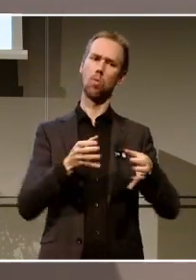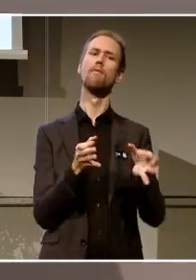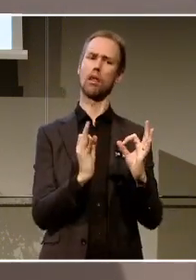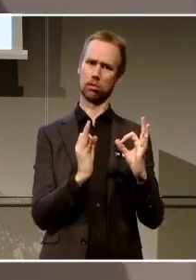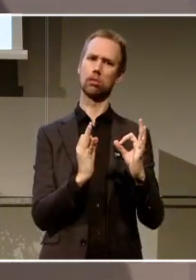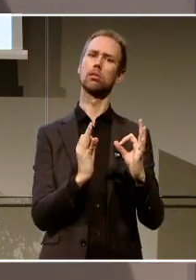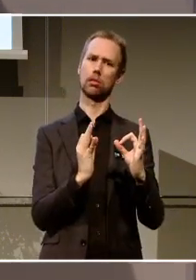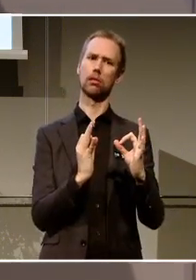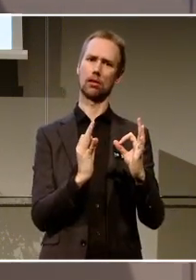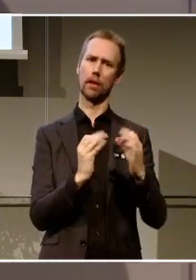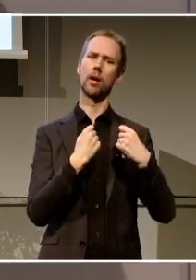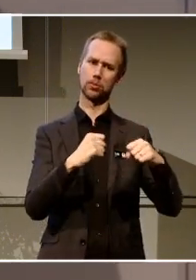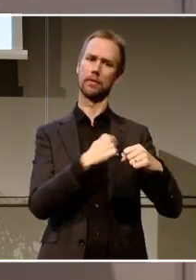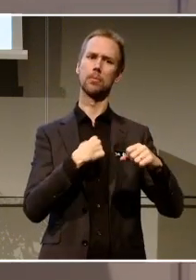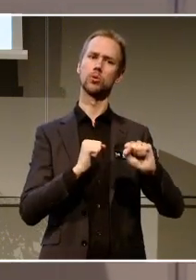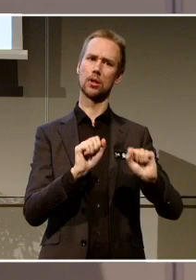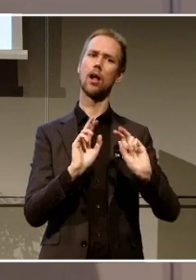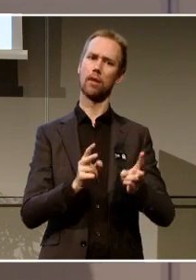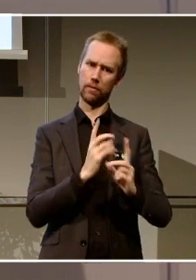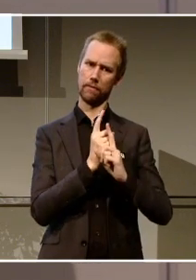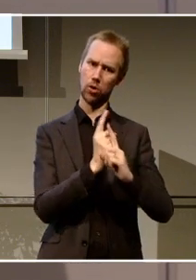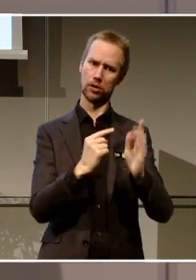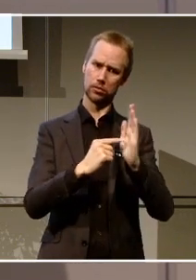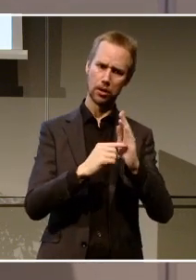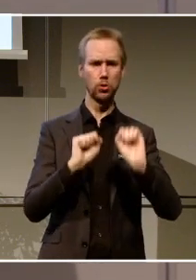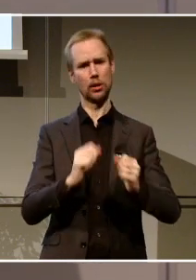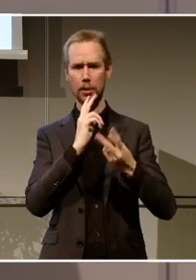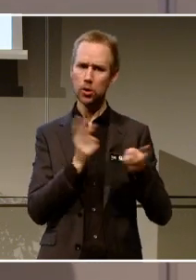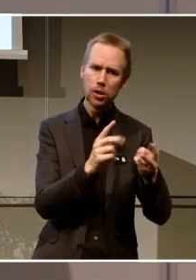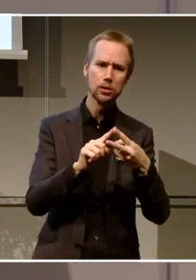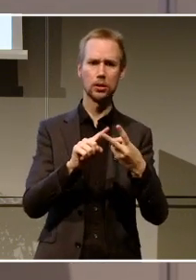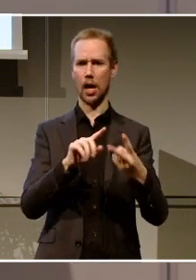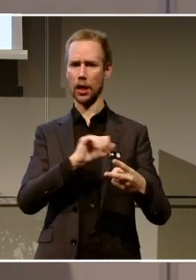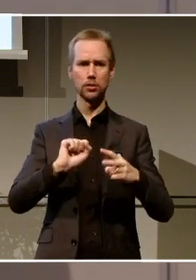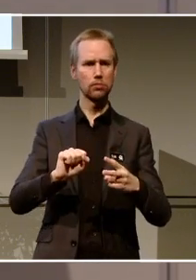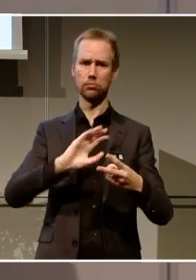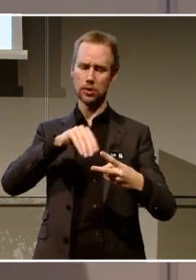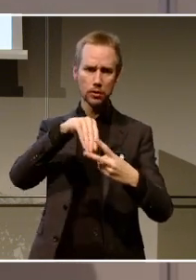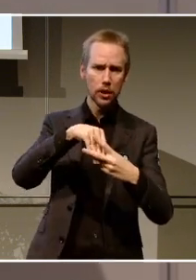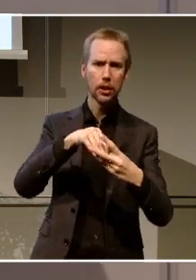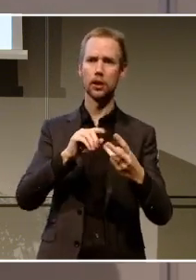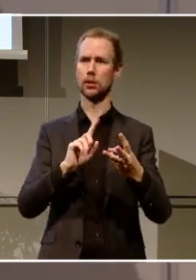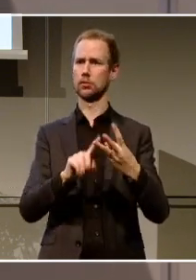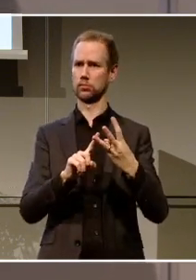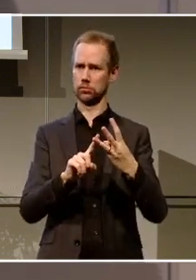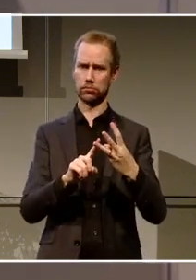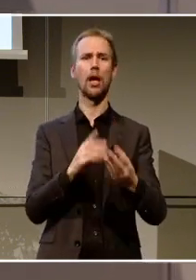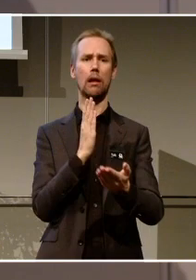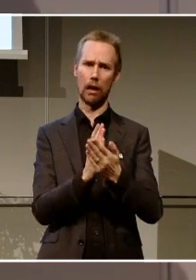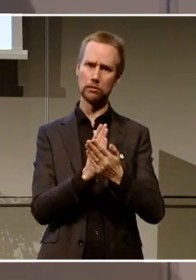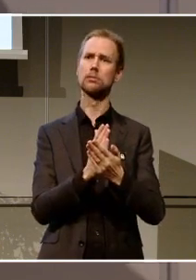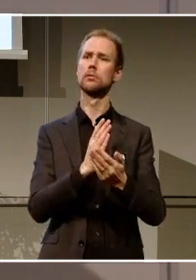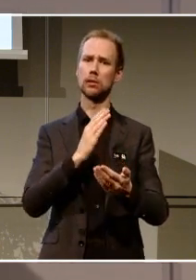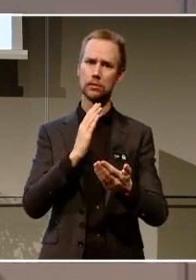måste vi följa lagarna. Att det ska vara demokratiskt, inkluderande för alla. Det ska vara rättssäkert, transparent och följa offentlighetsprincipen.